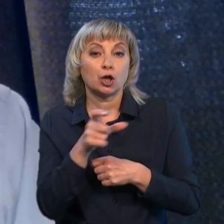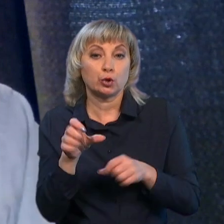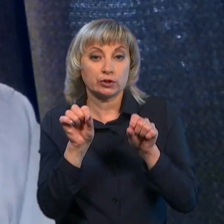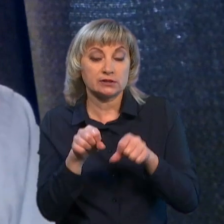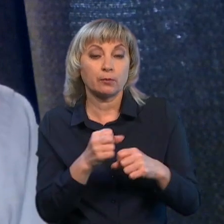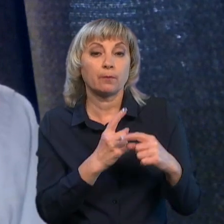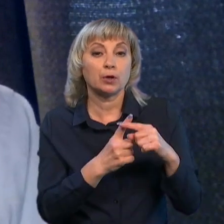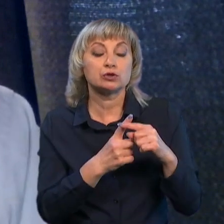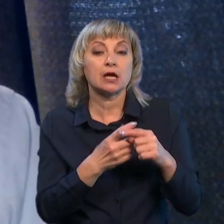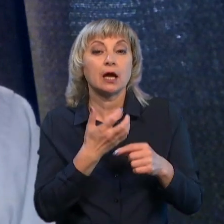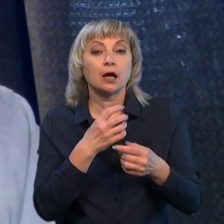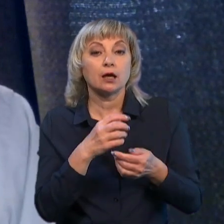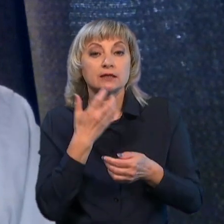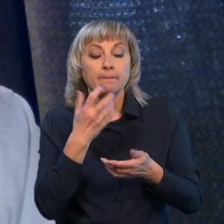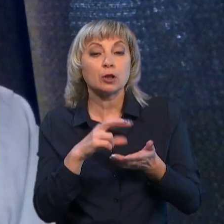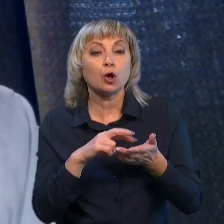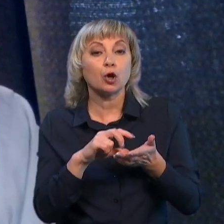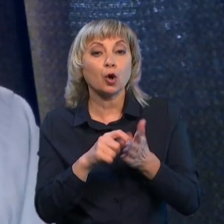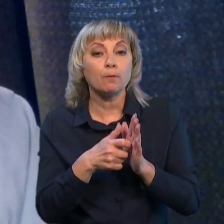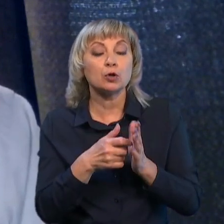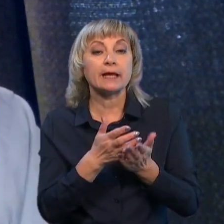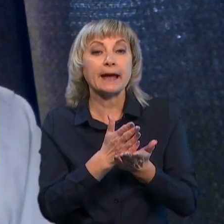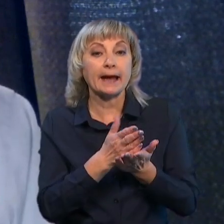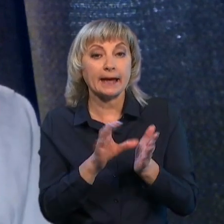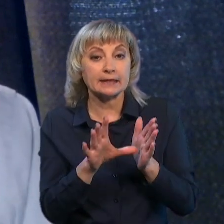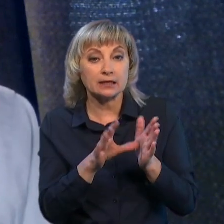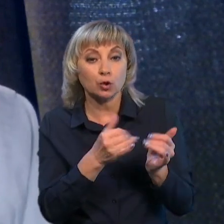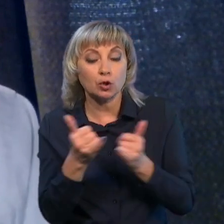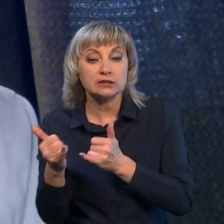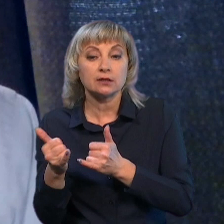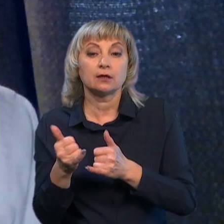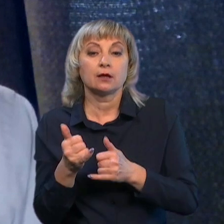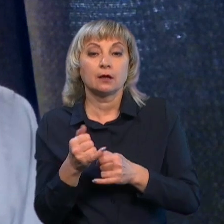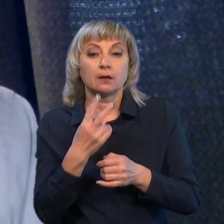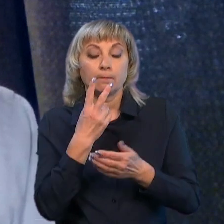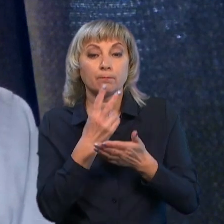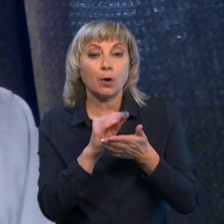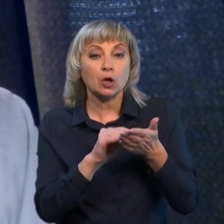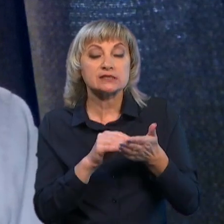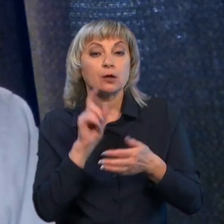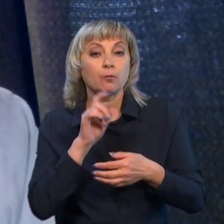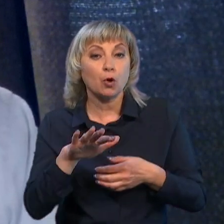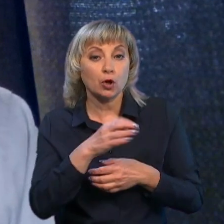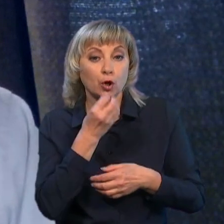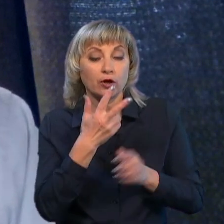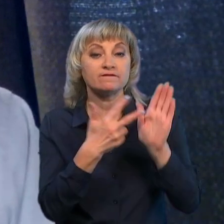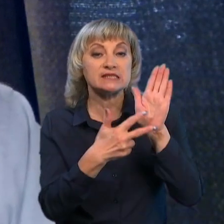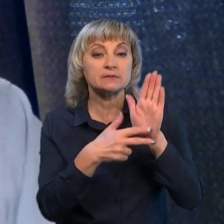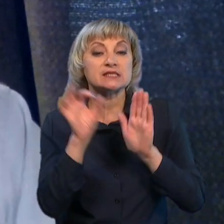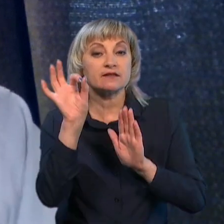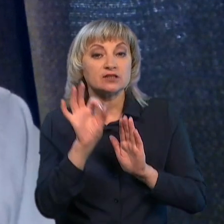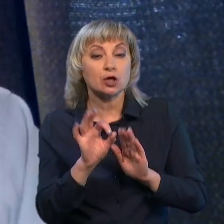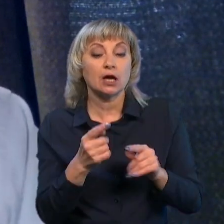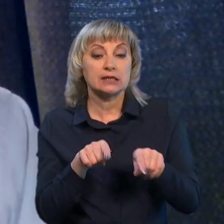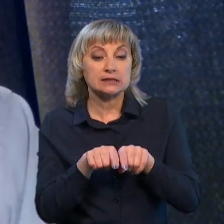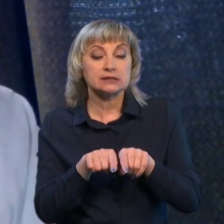Плюс теплокомуненерго, вони мають генератори, їх забезпечили. Ну, скажімо так, показник по Україні в середньому хороший, тобто 80%. Але це